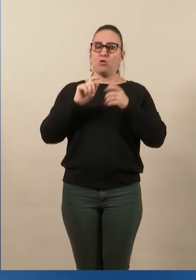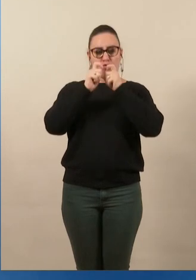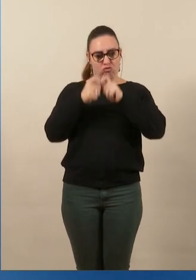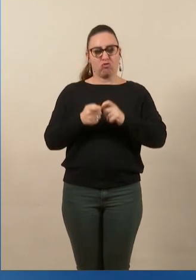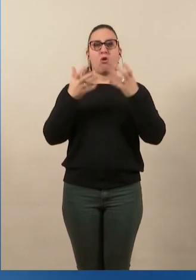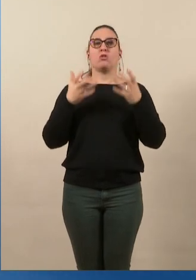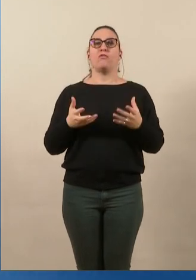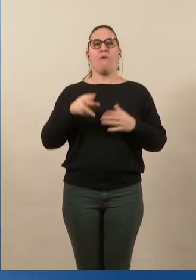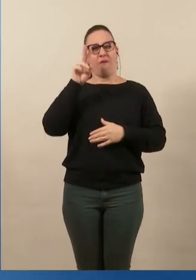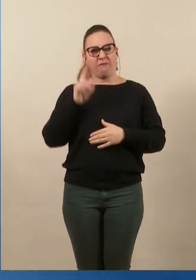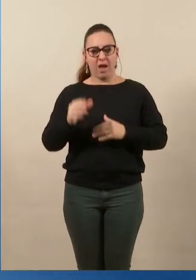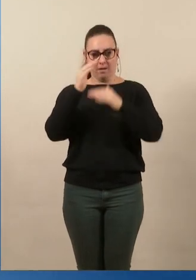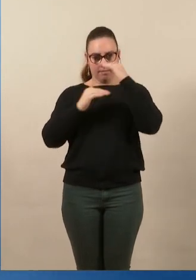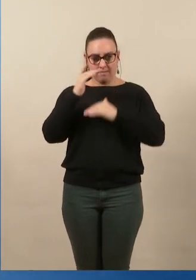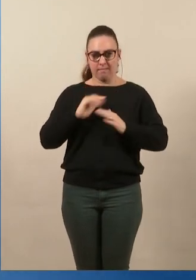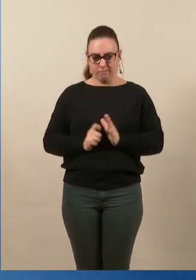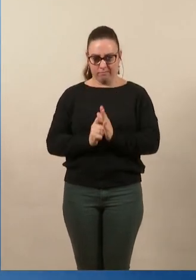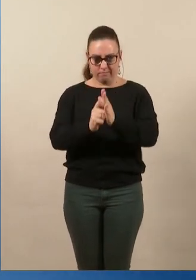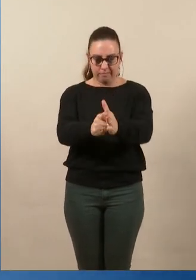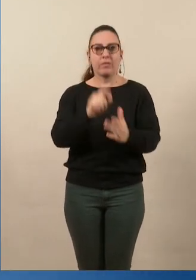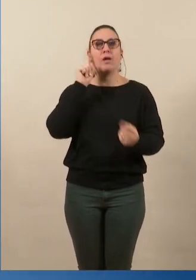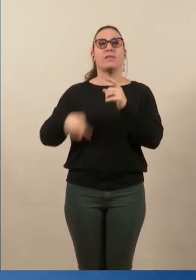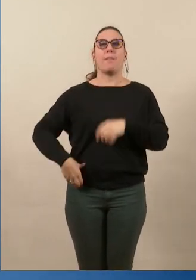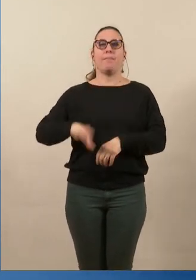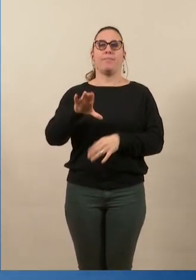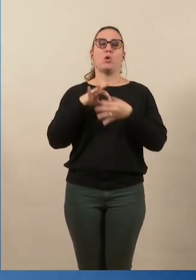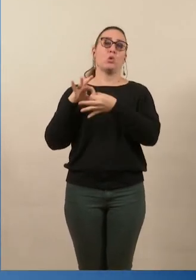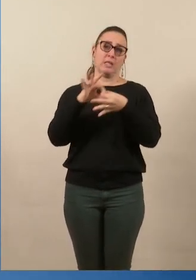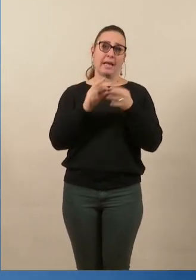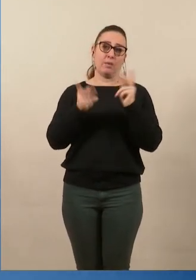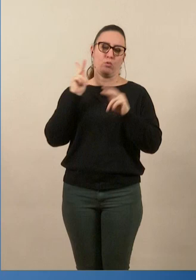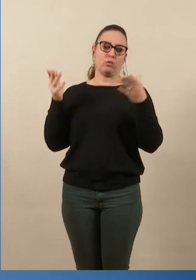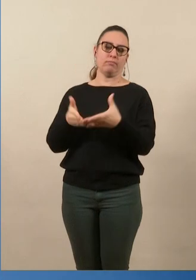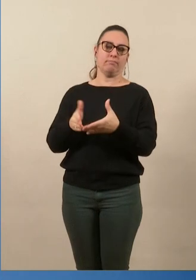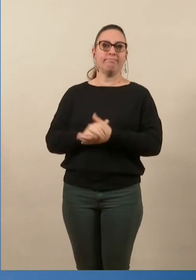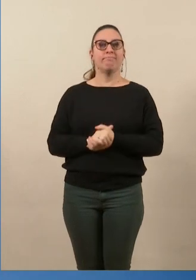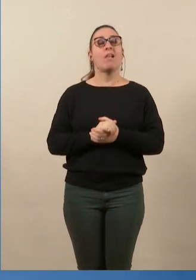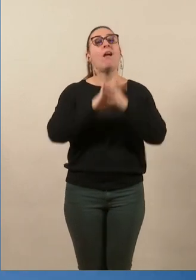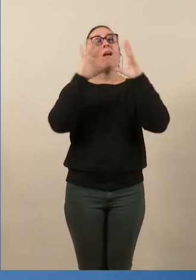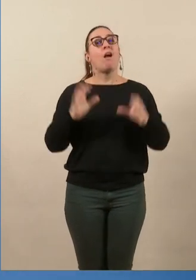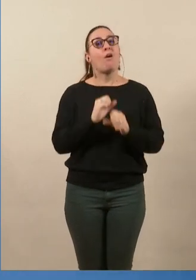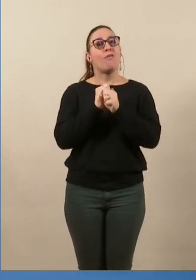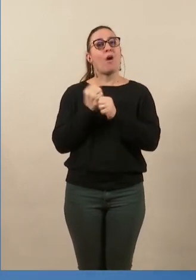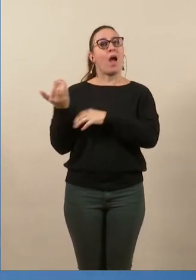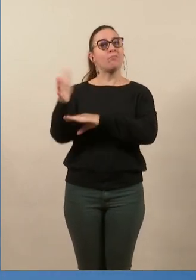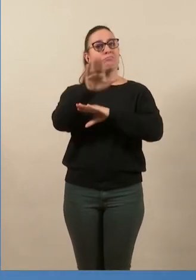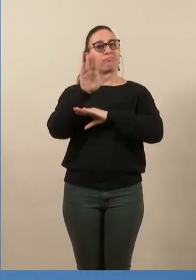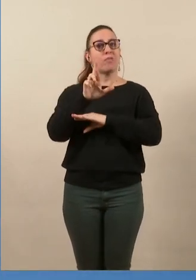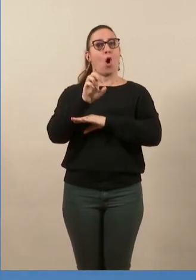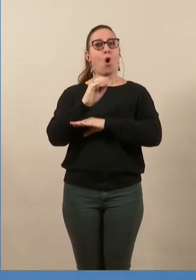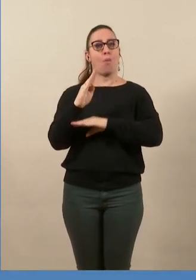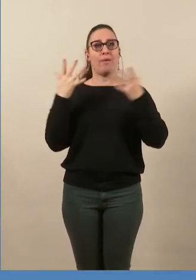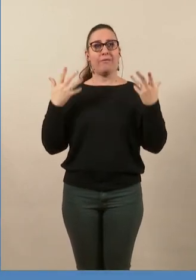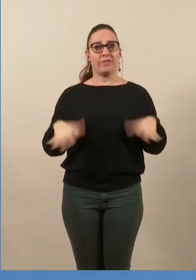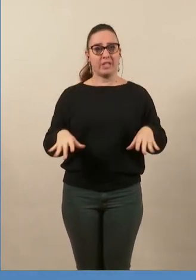planification pour ces investissements de solidarité notamment voilà j'en ai terminé de ma présentation du Rob qui nous